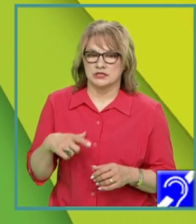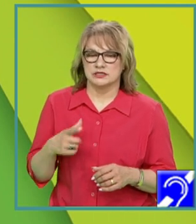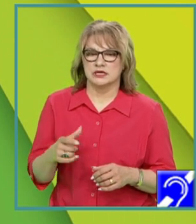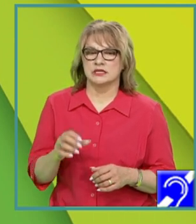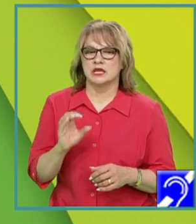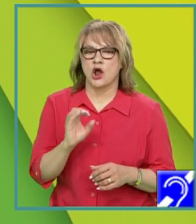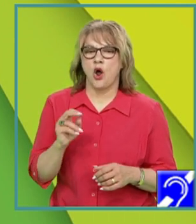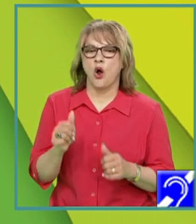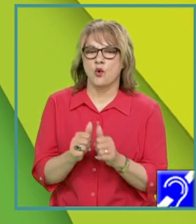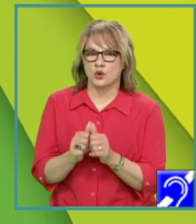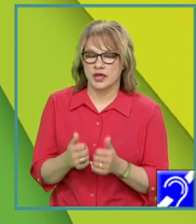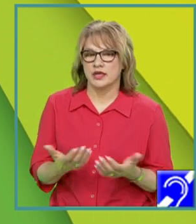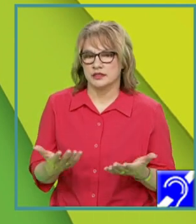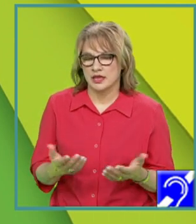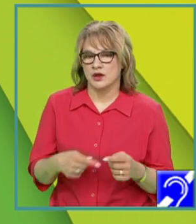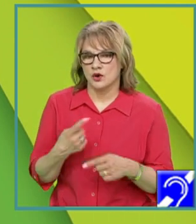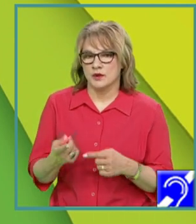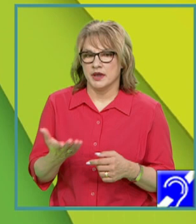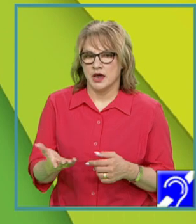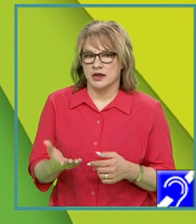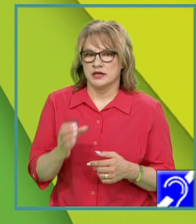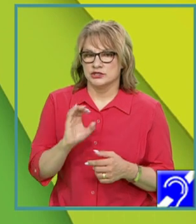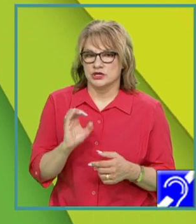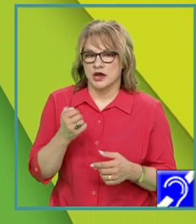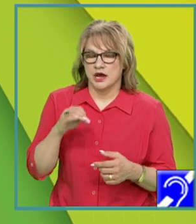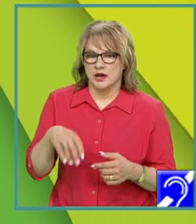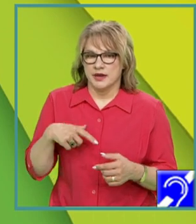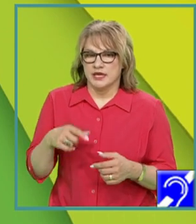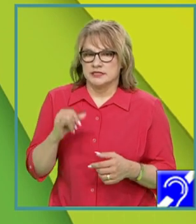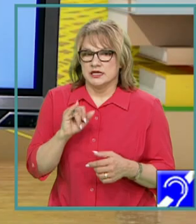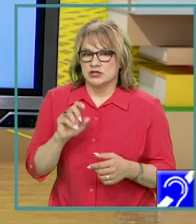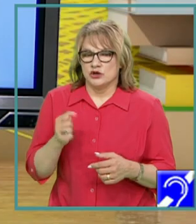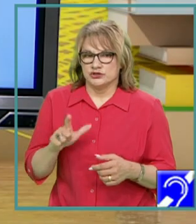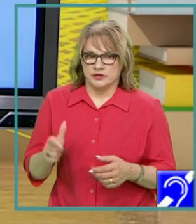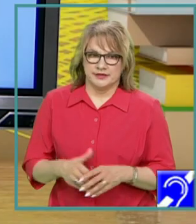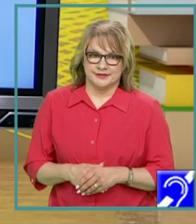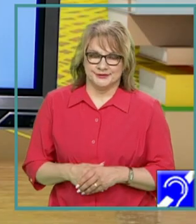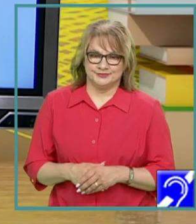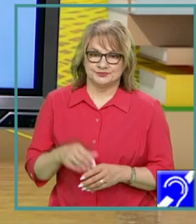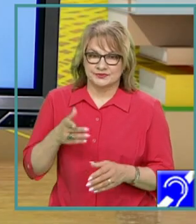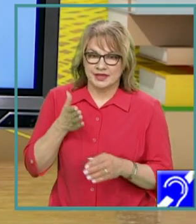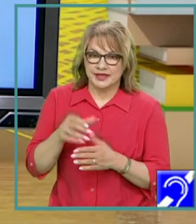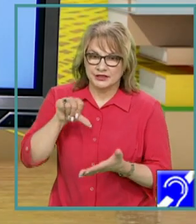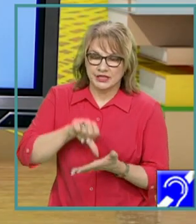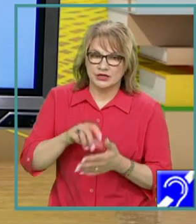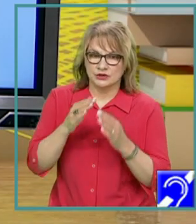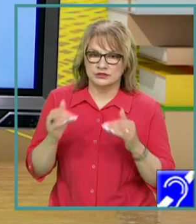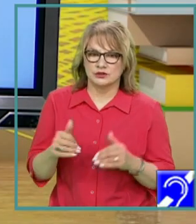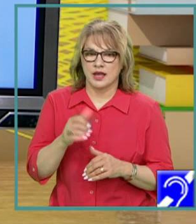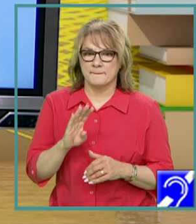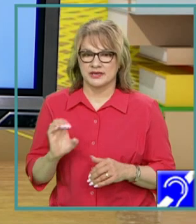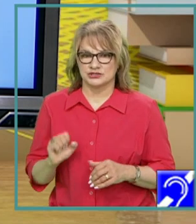congruente prin urmare triunghiul cimp este isoscel interiorul triunghiului